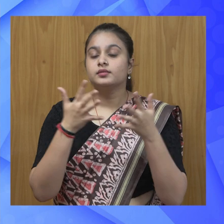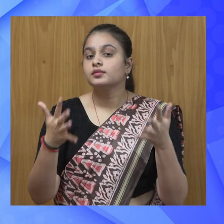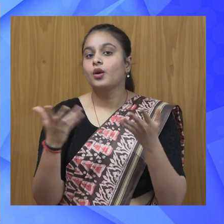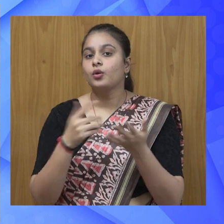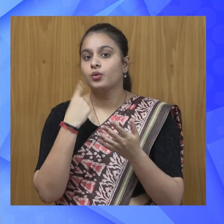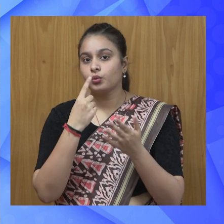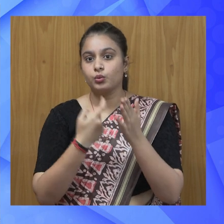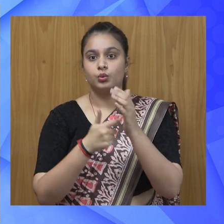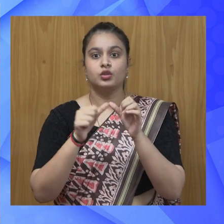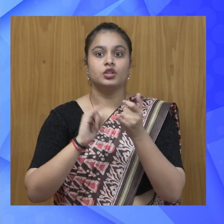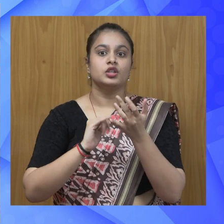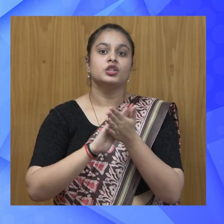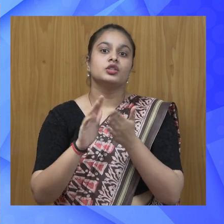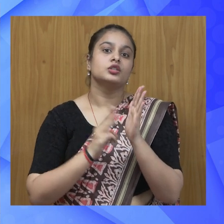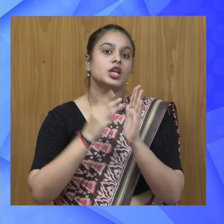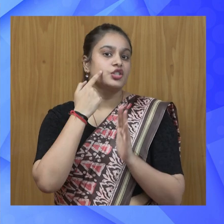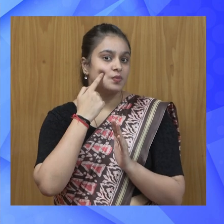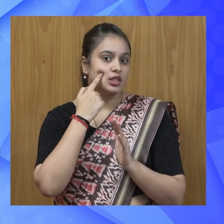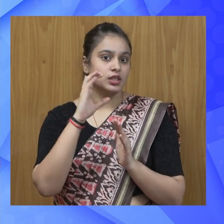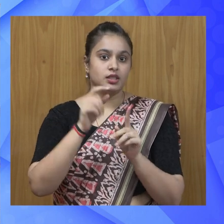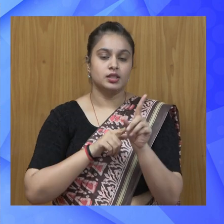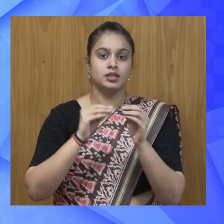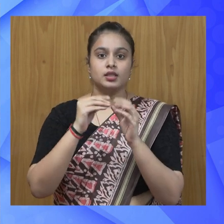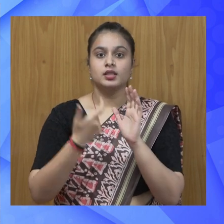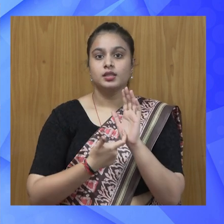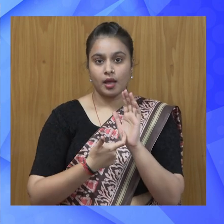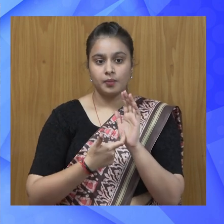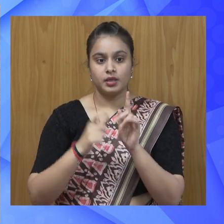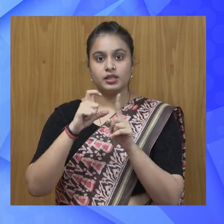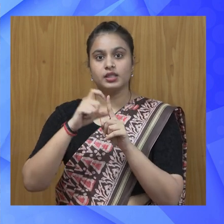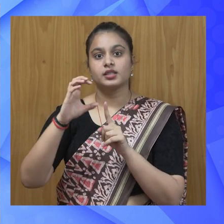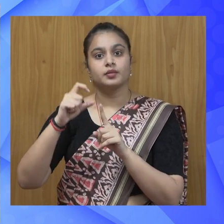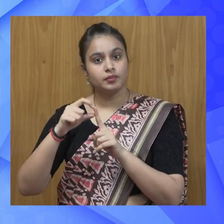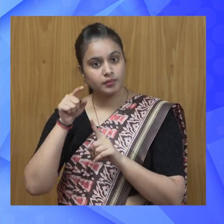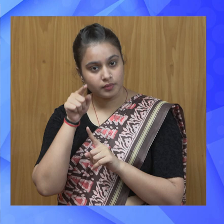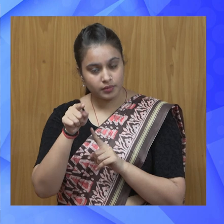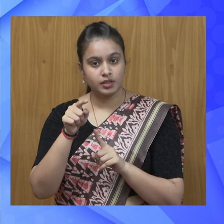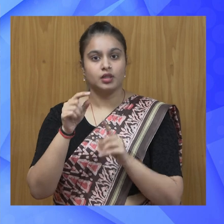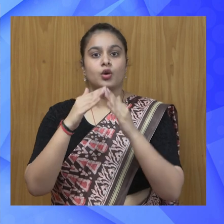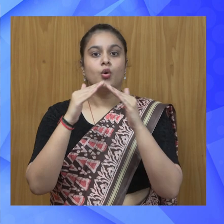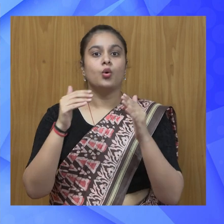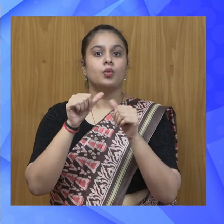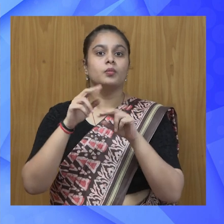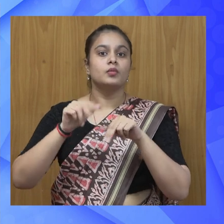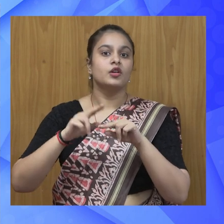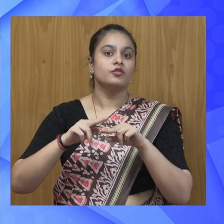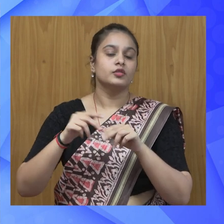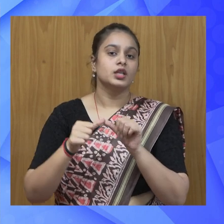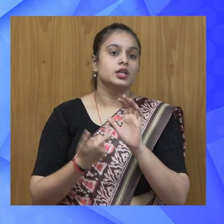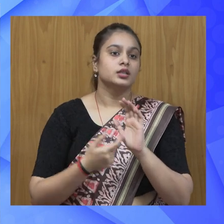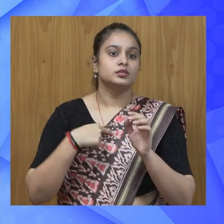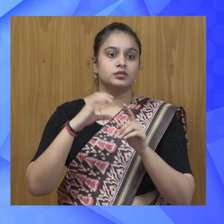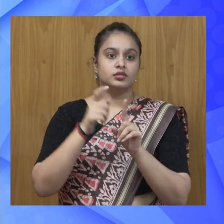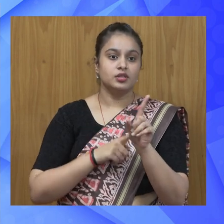शर्मा यादव, डीसीपी इंडियन साइबर क्राइम कोऑर्डिनेशन सेंटर, मिनिस्ट्री ऑफ होम अफेयर्स. मैम, साइबर सिक्योरिटी